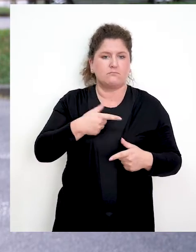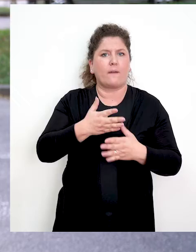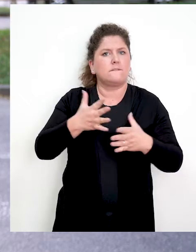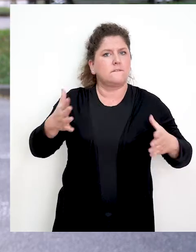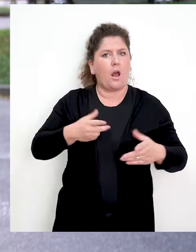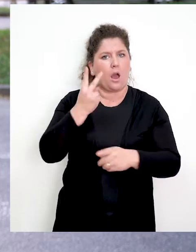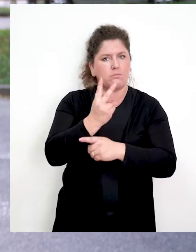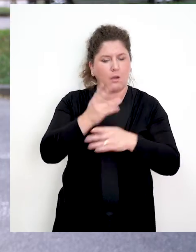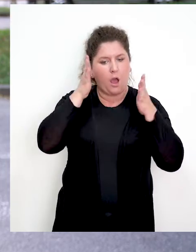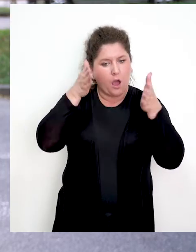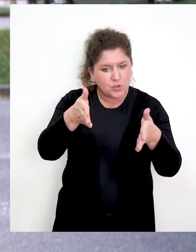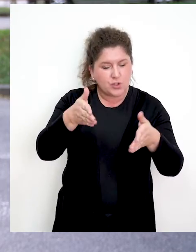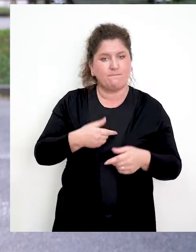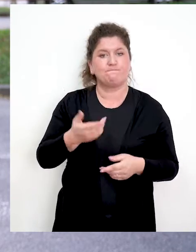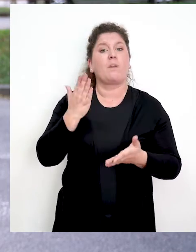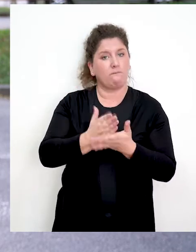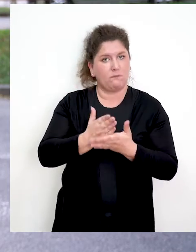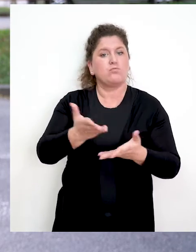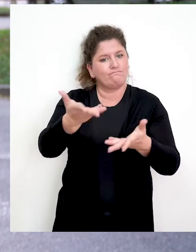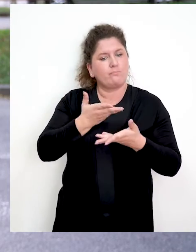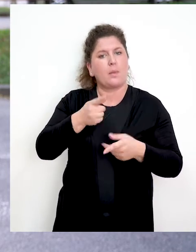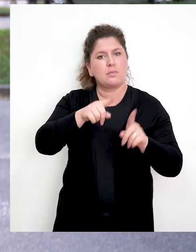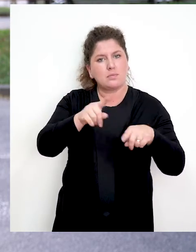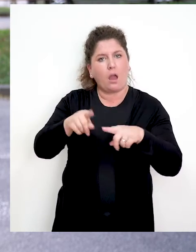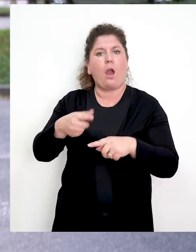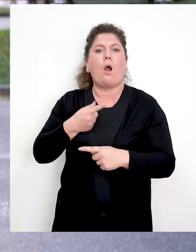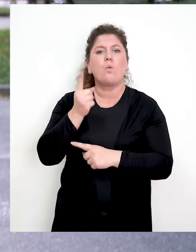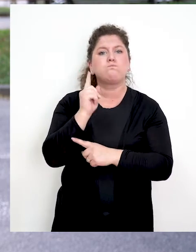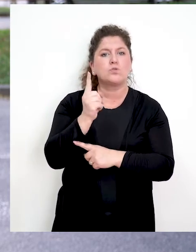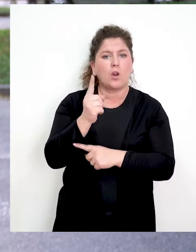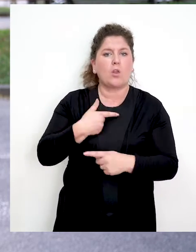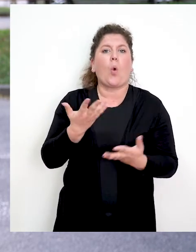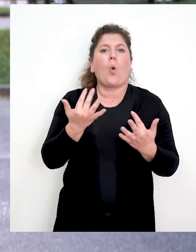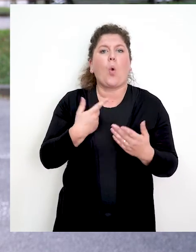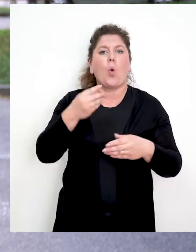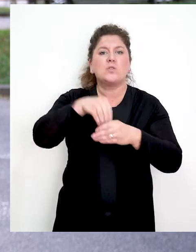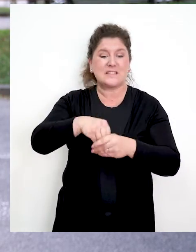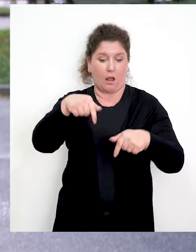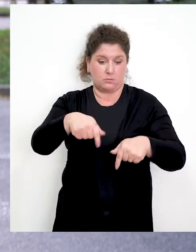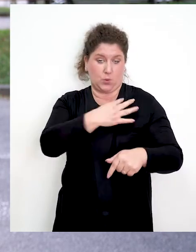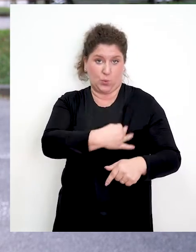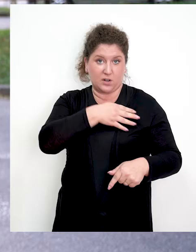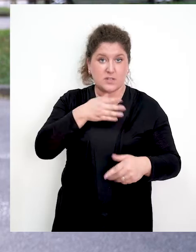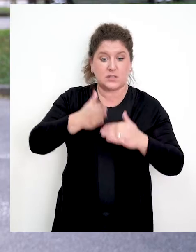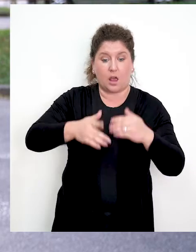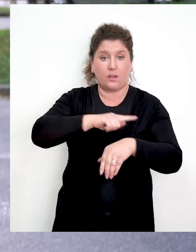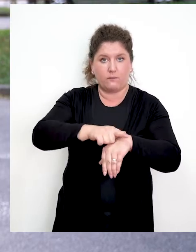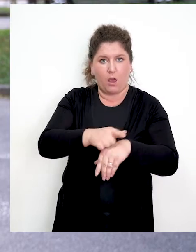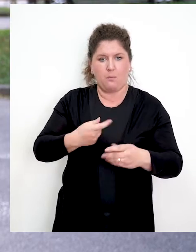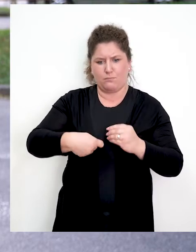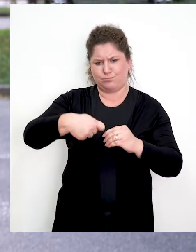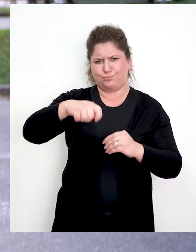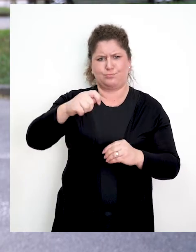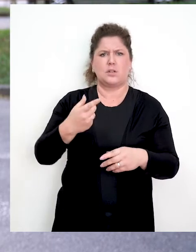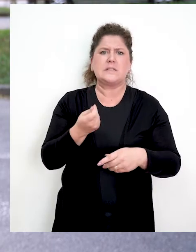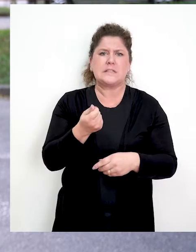stanovi u Republici Hrvatskoj u zadnje vrijeme poskupili, a već 2019. godine Europska rezolucija o